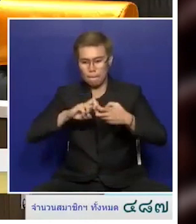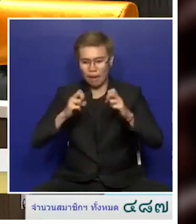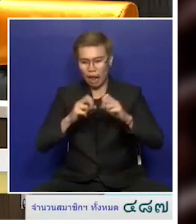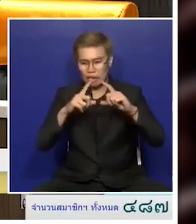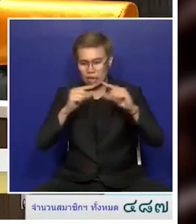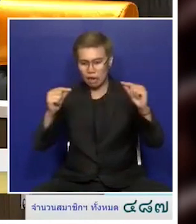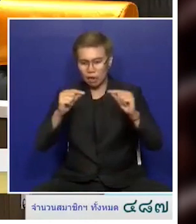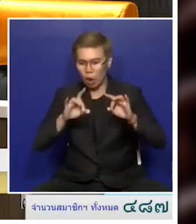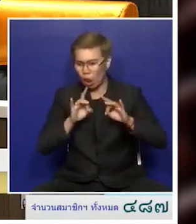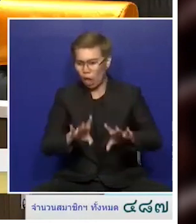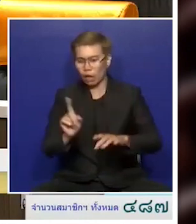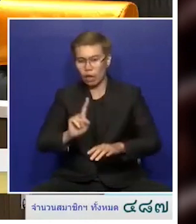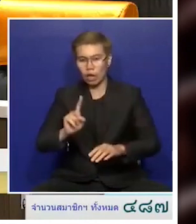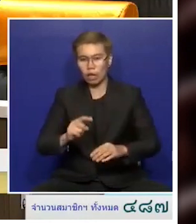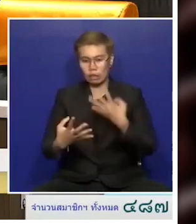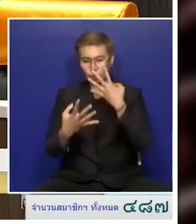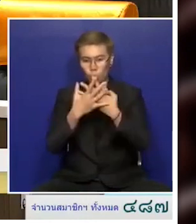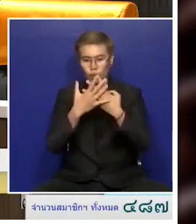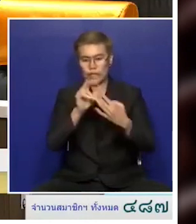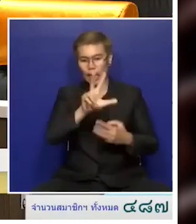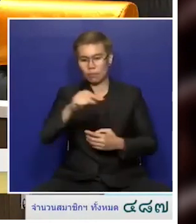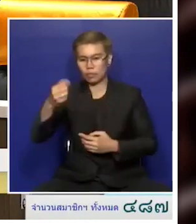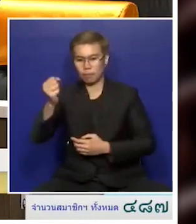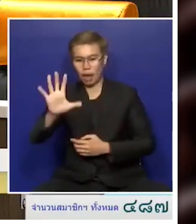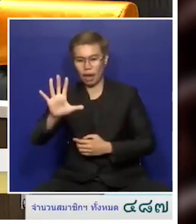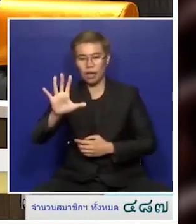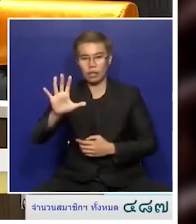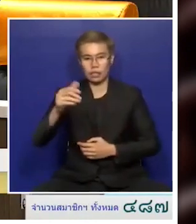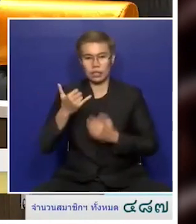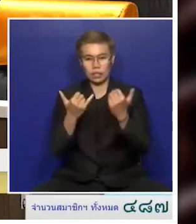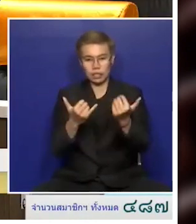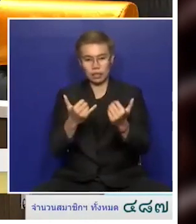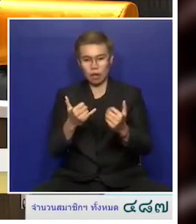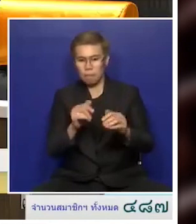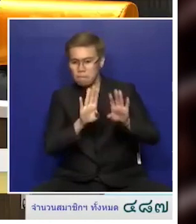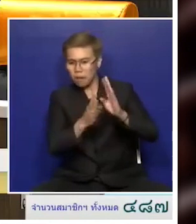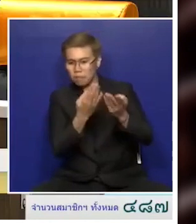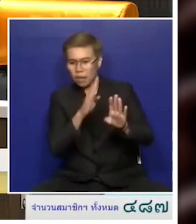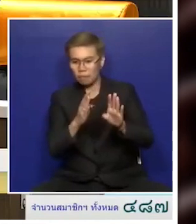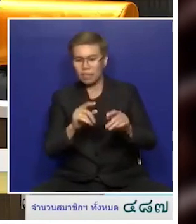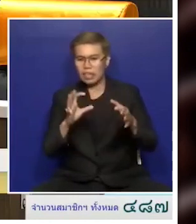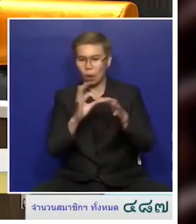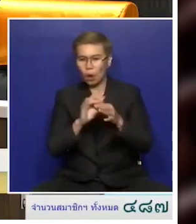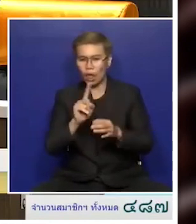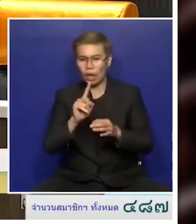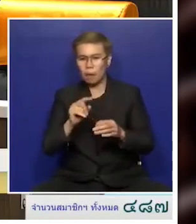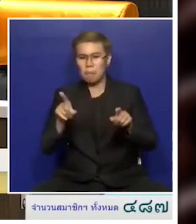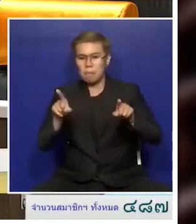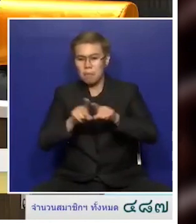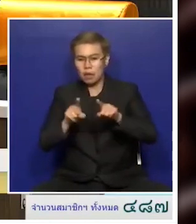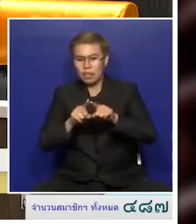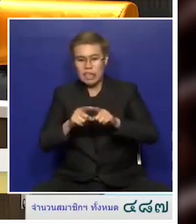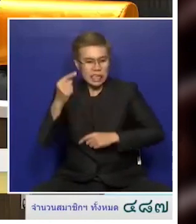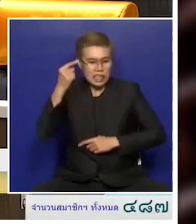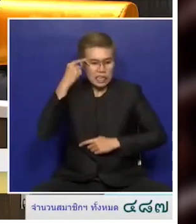ายโดยไม่เจตนาสิ่งที่เจี๊ยบพยายามขยายจะบอกว่าตำรวจทำมักง่ายบกพร่องไม่มีหลักฐานข